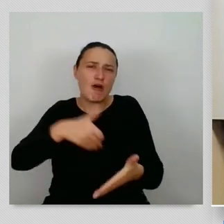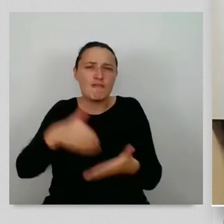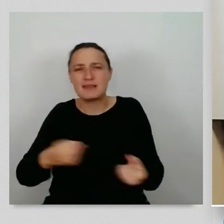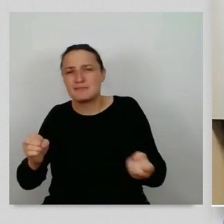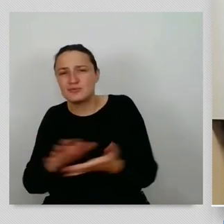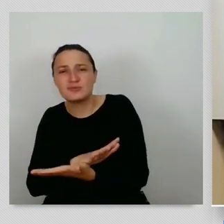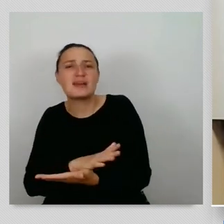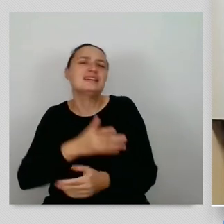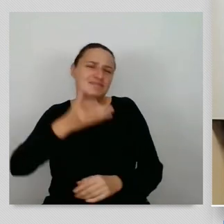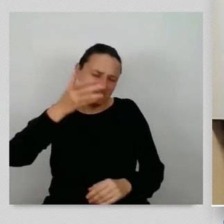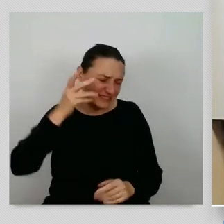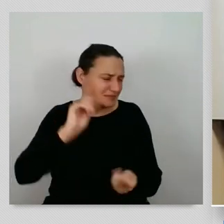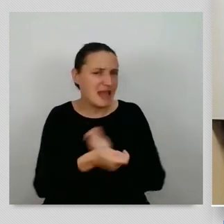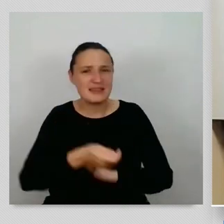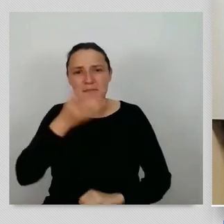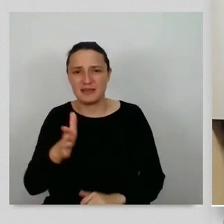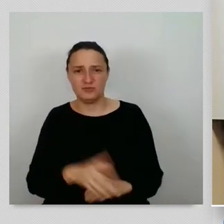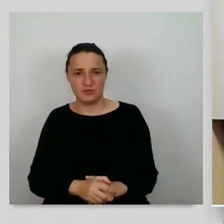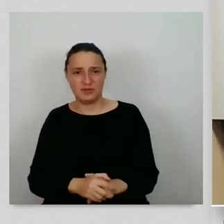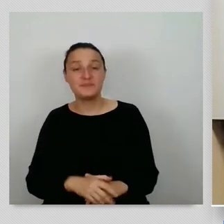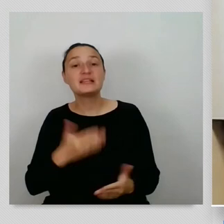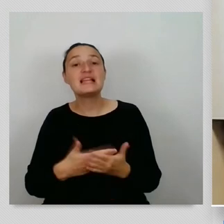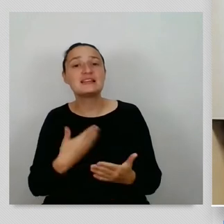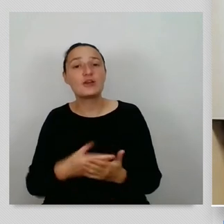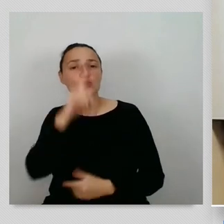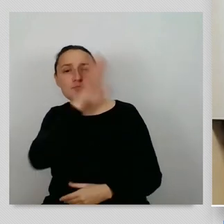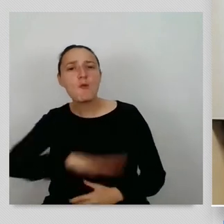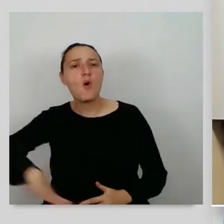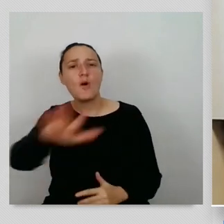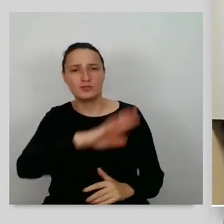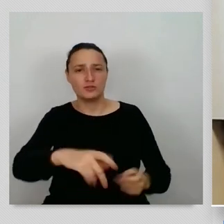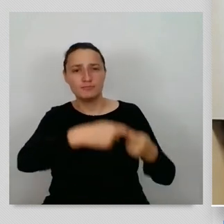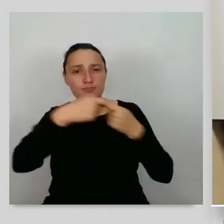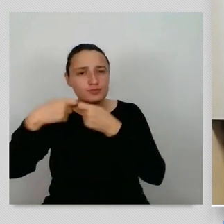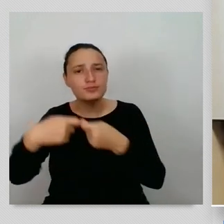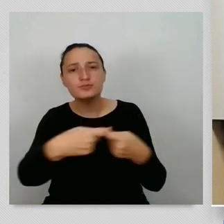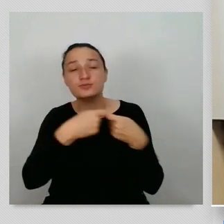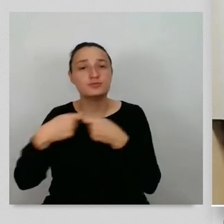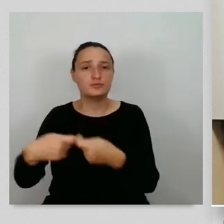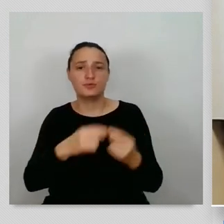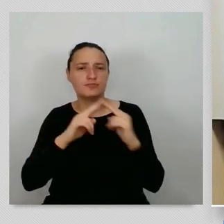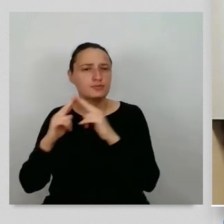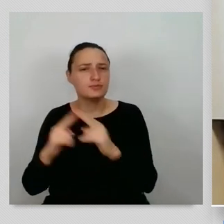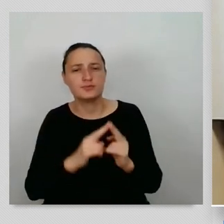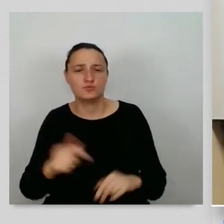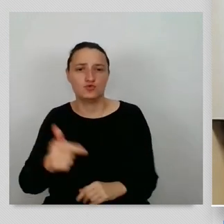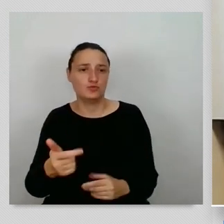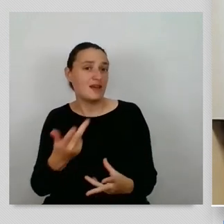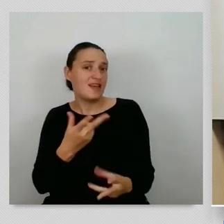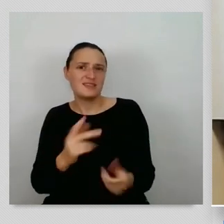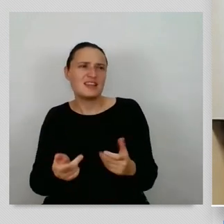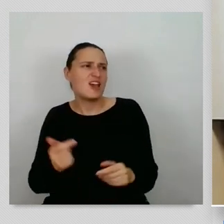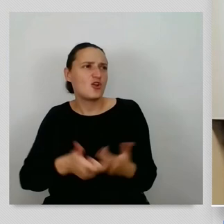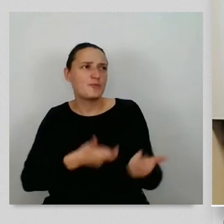Więc budowanie takiego porozumienia społecznego to nie może być, nie może przebiegać w sposób, że sobie partie